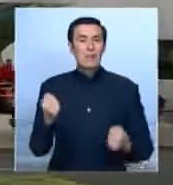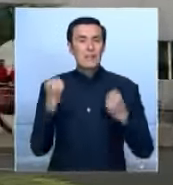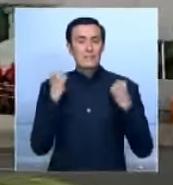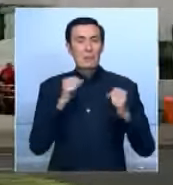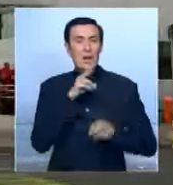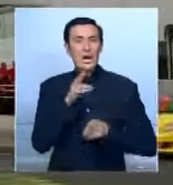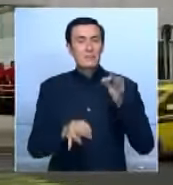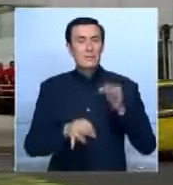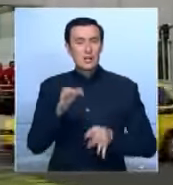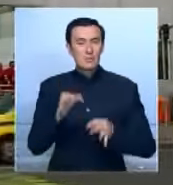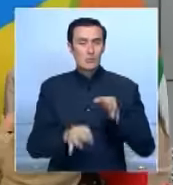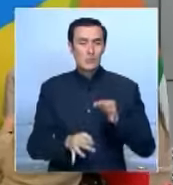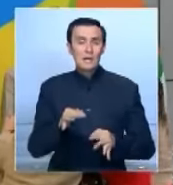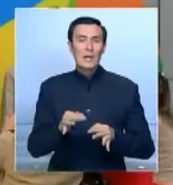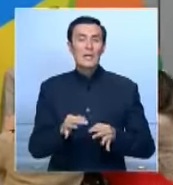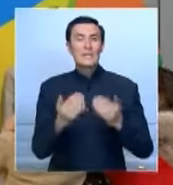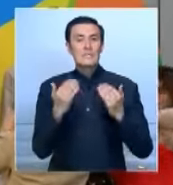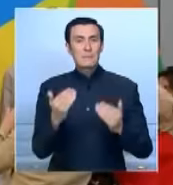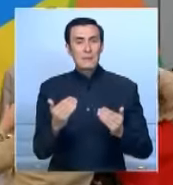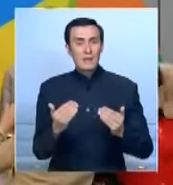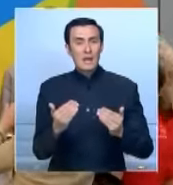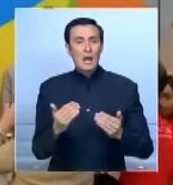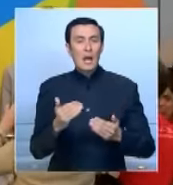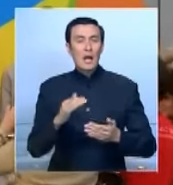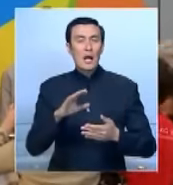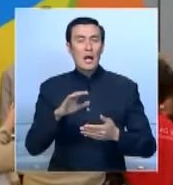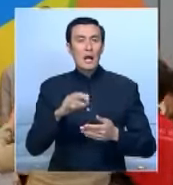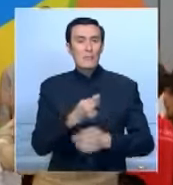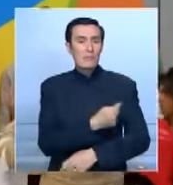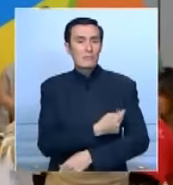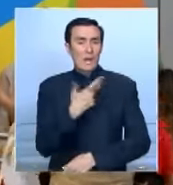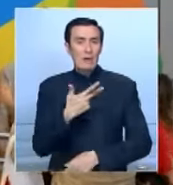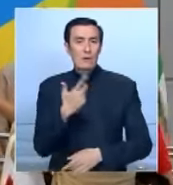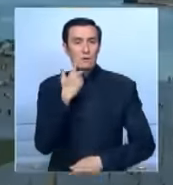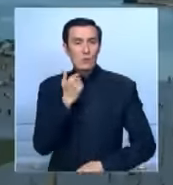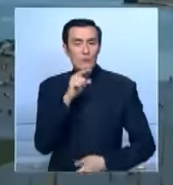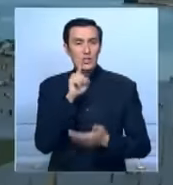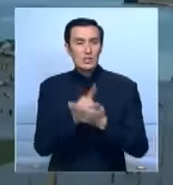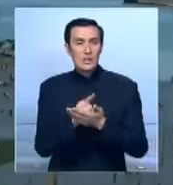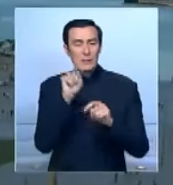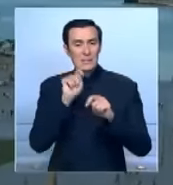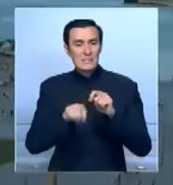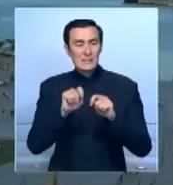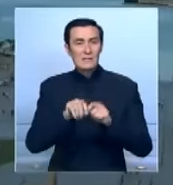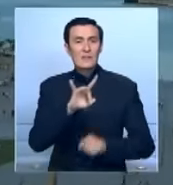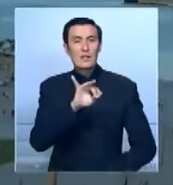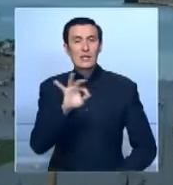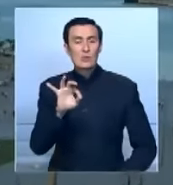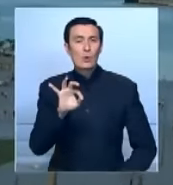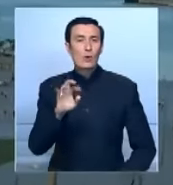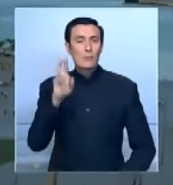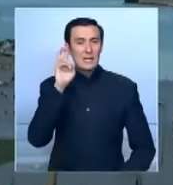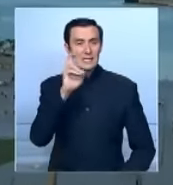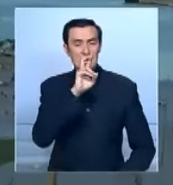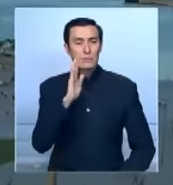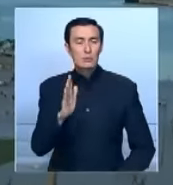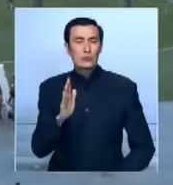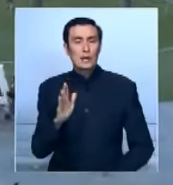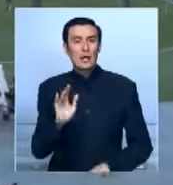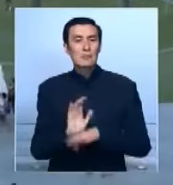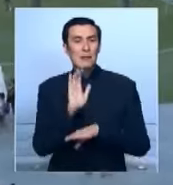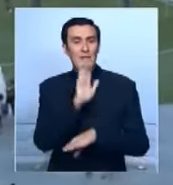спортивном арбитражном суде. Теперь образцы биоматериалов, которые должны были протестировать в Рио-де-Жанейро, направят в